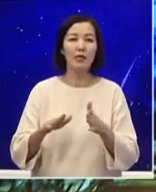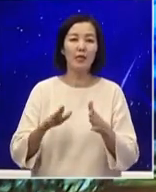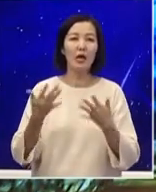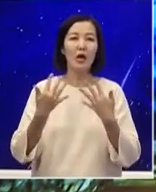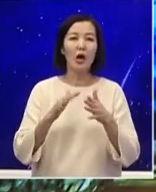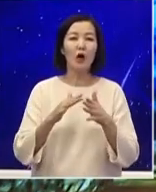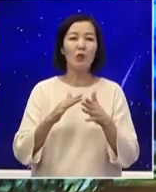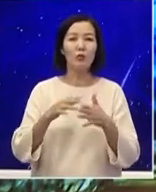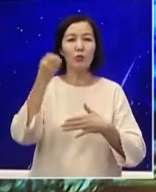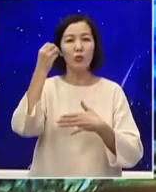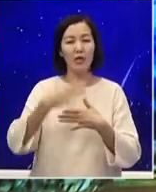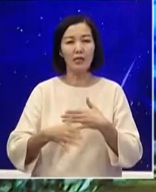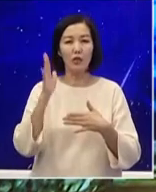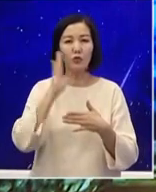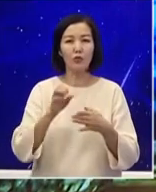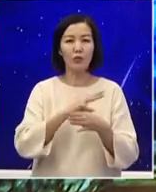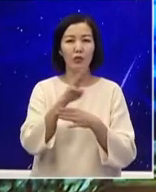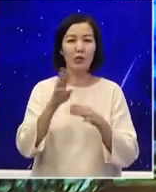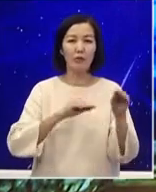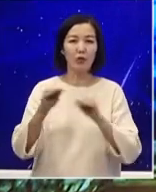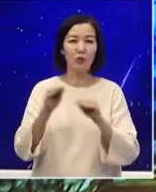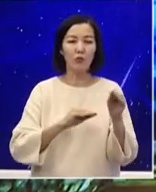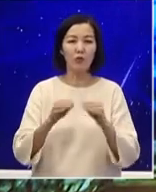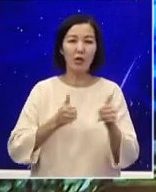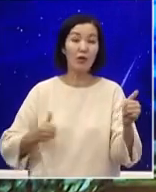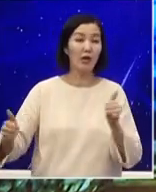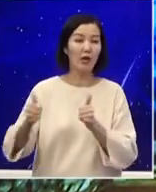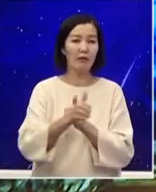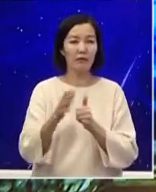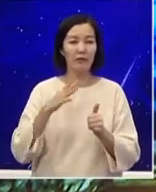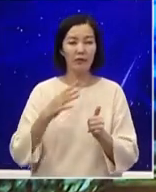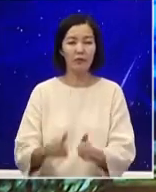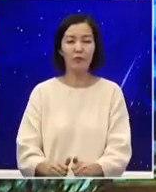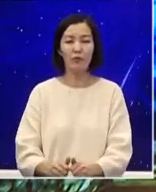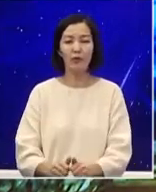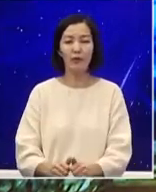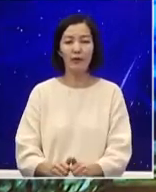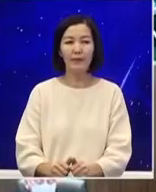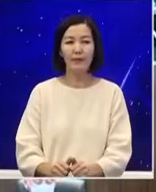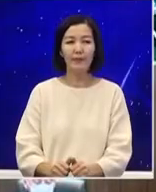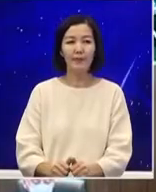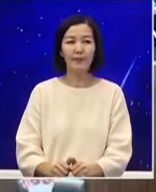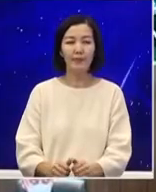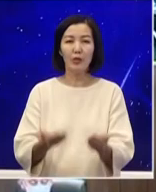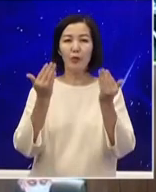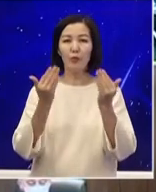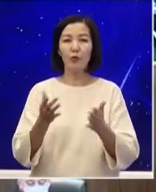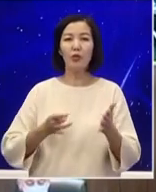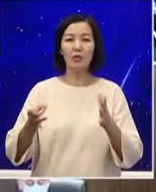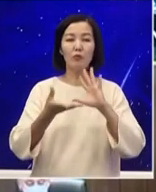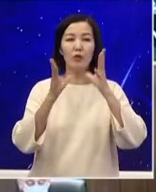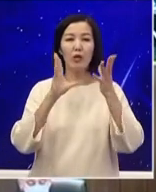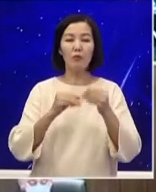арасында ауылдарды орталықтандырылған сумен жабдықтау бойынша көш бастап тұр. Бүгінде республика